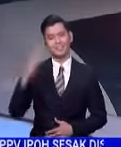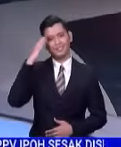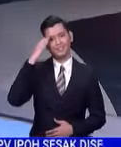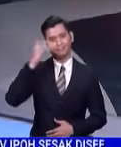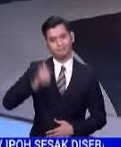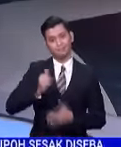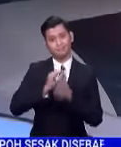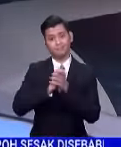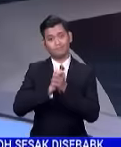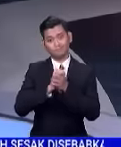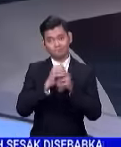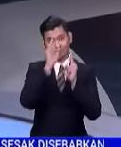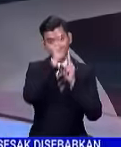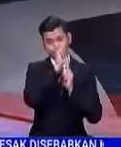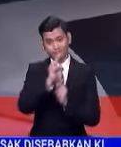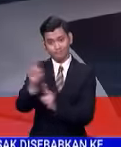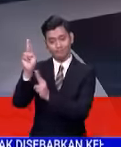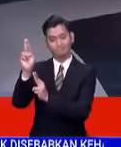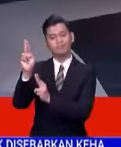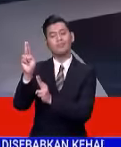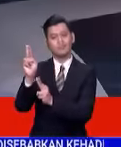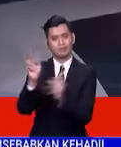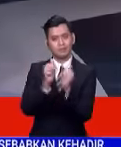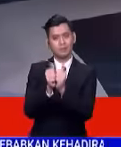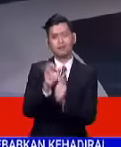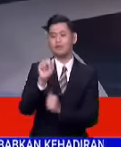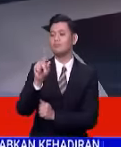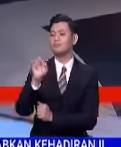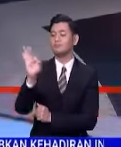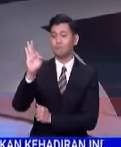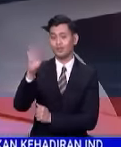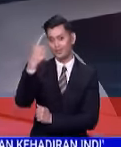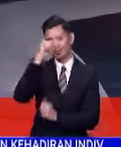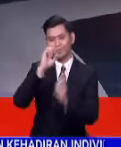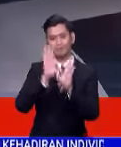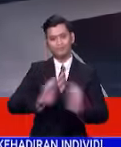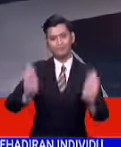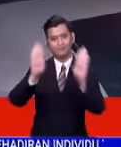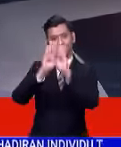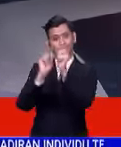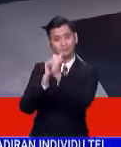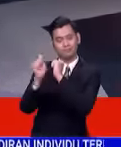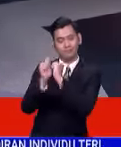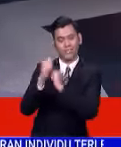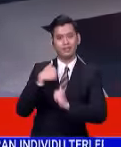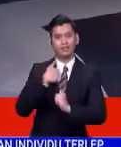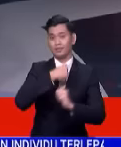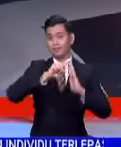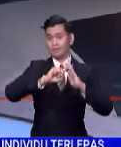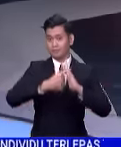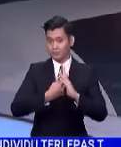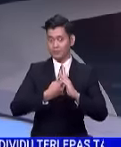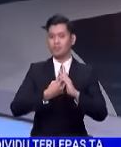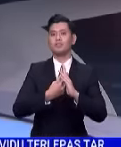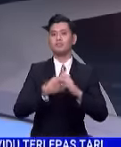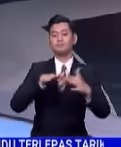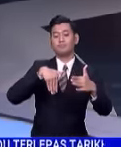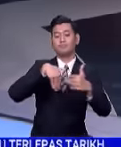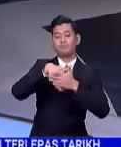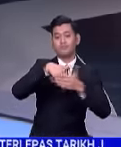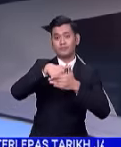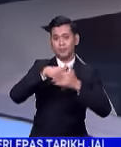Assalamualaikum dan salam hormat bersama saya Bama Alif Ashraf Kamano dalam edisi Sukan. Dimulakan dengan perkembangan skuad bola sepak